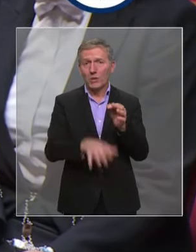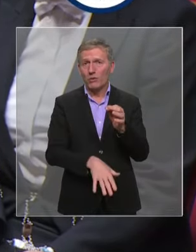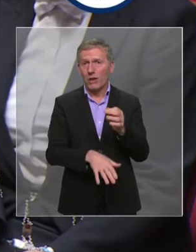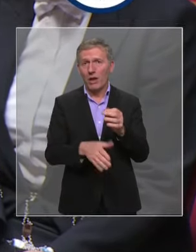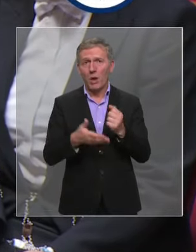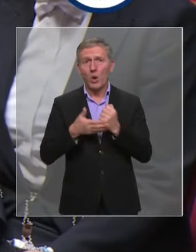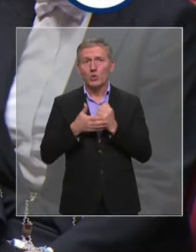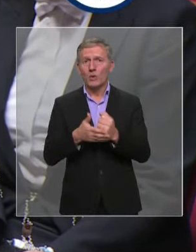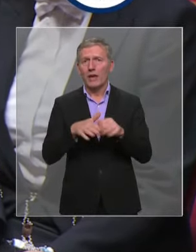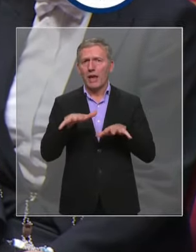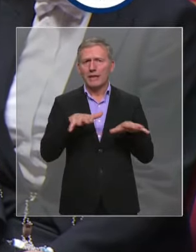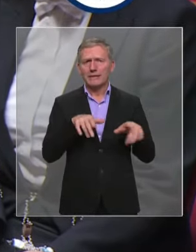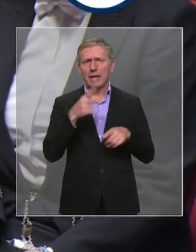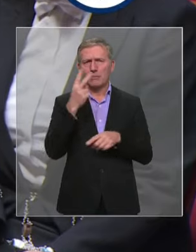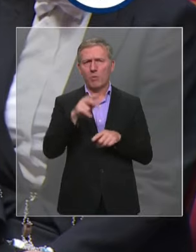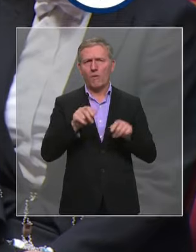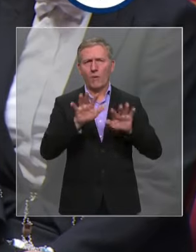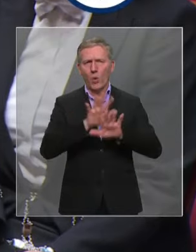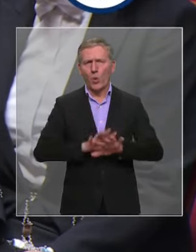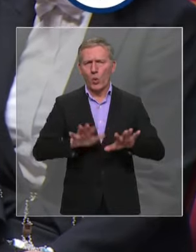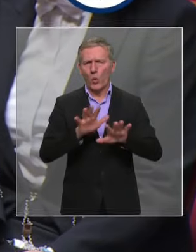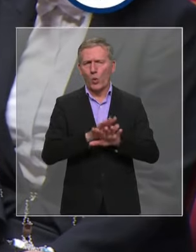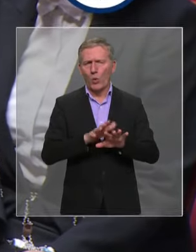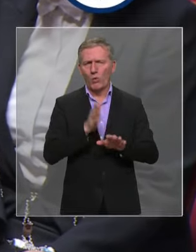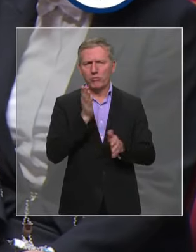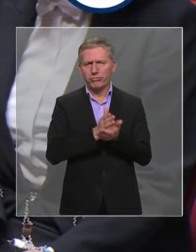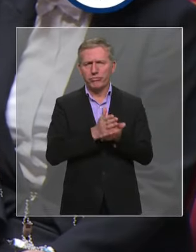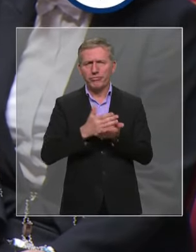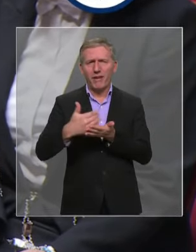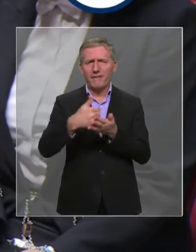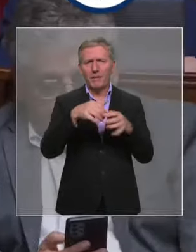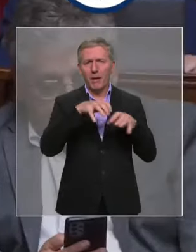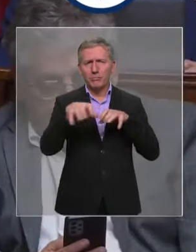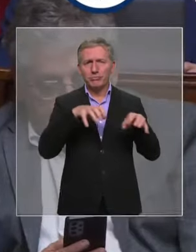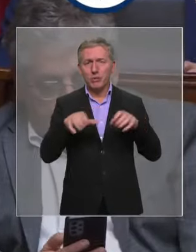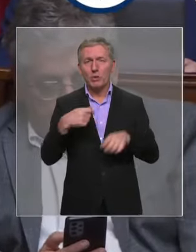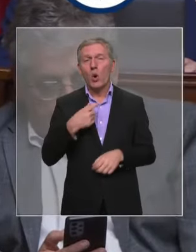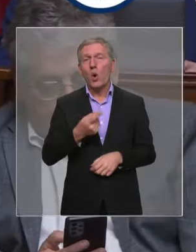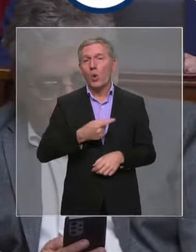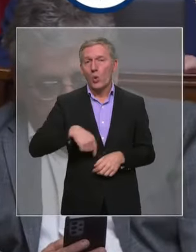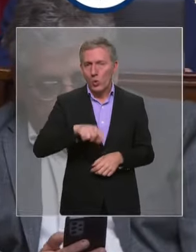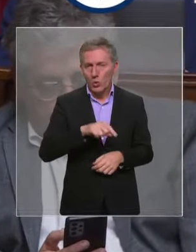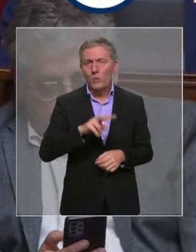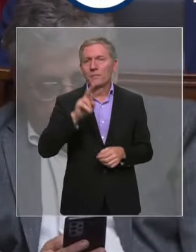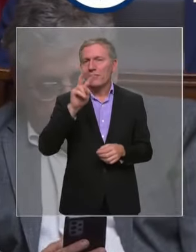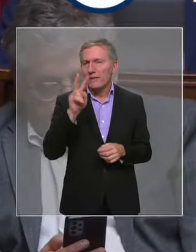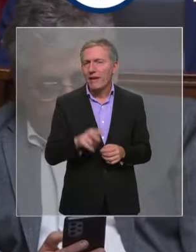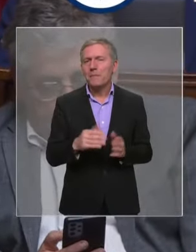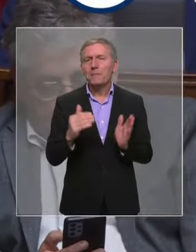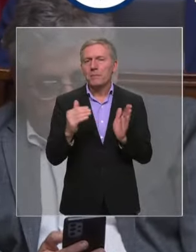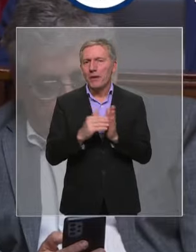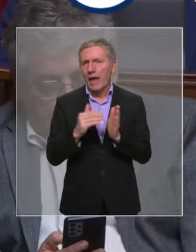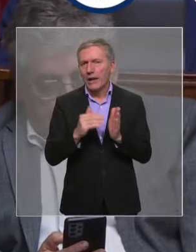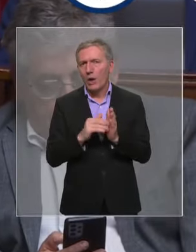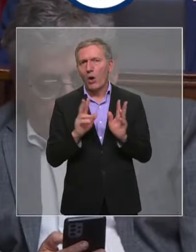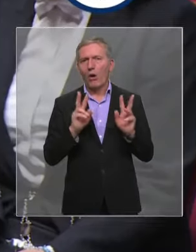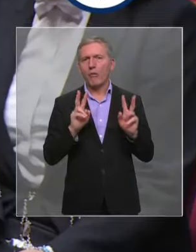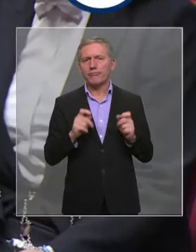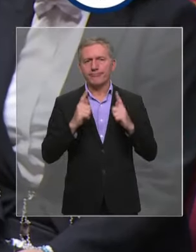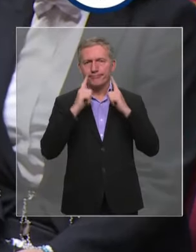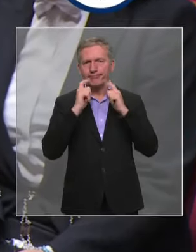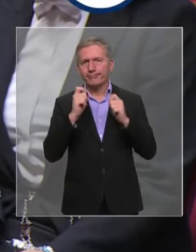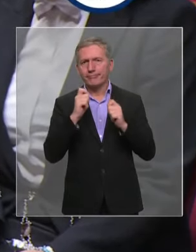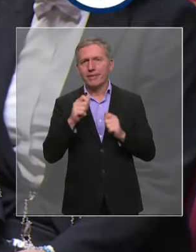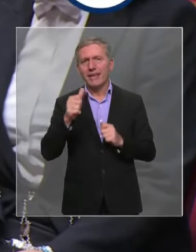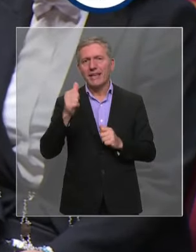un système qui est flou et qui est fragmenté. Alors, c'est vrai que nous avons encore des réserves sur le texte